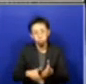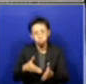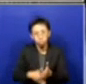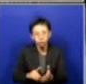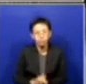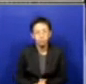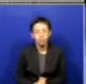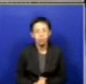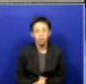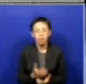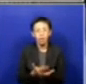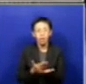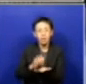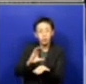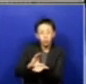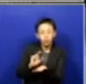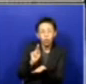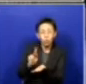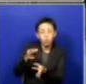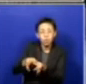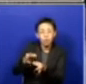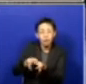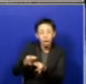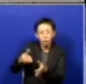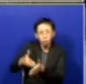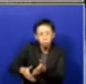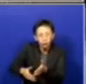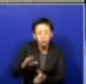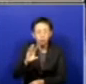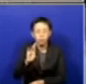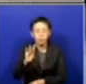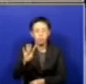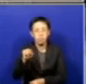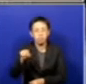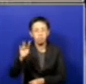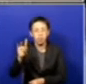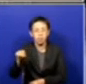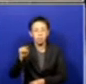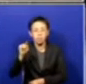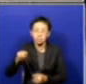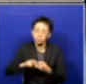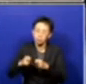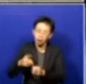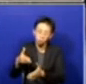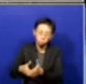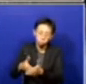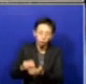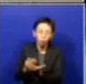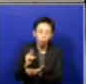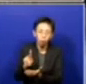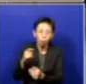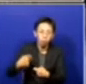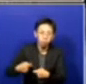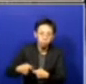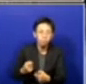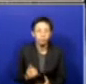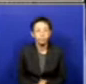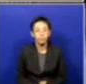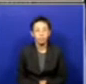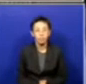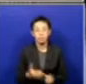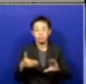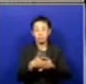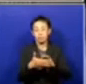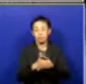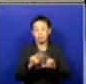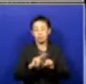ของ SME ที่อยู่ในระบบธนาคารถึง 84.8% ค่ะท่านประธานในสไลด์ที่2ค่ะจะเห็นว่า